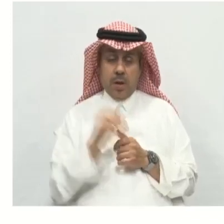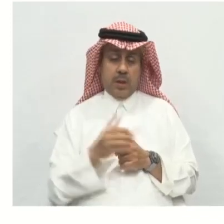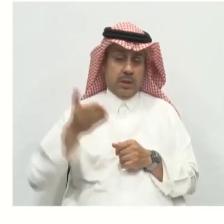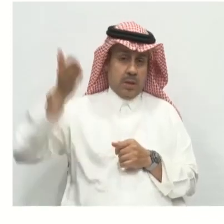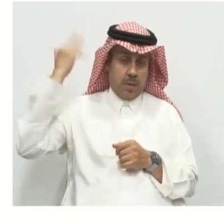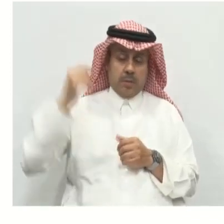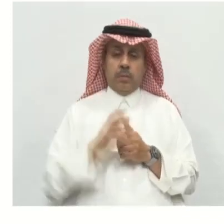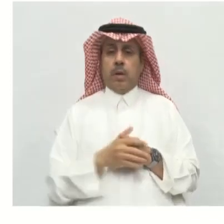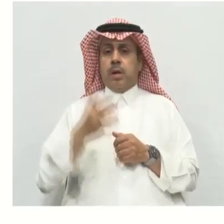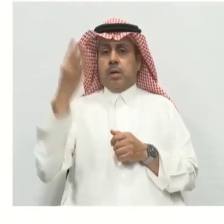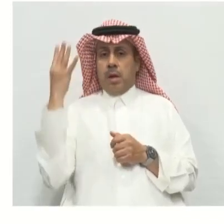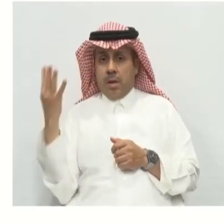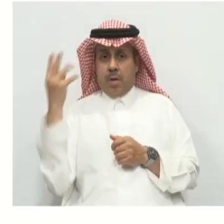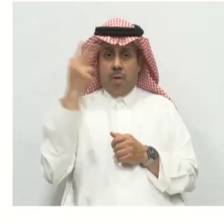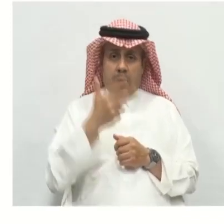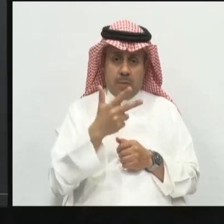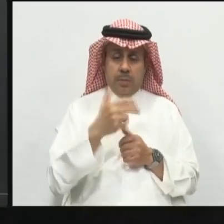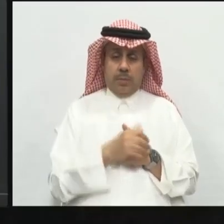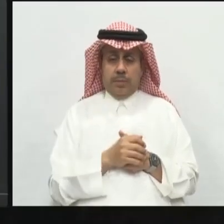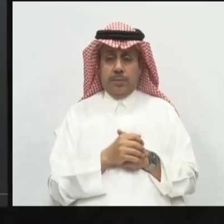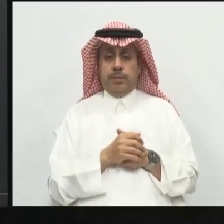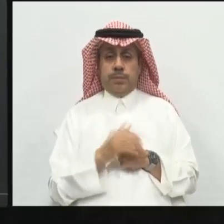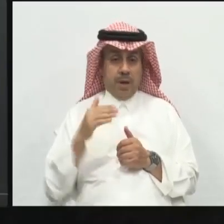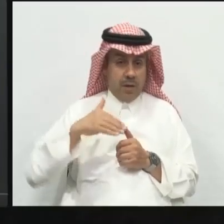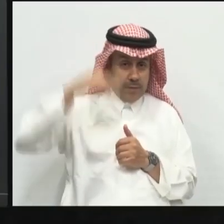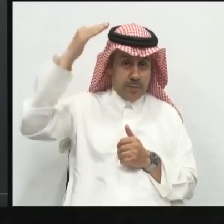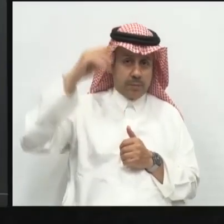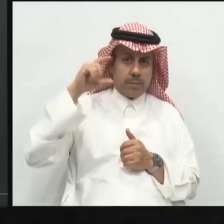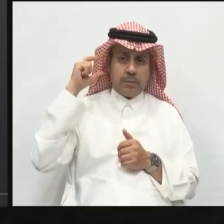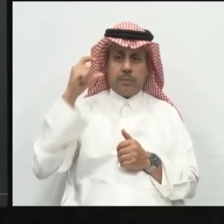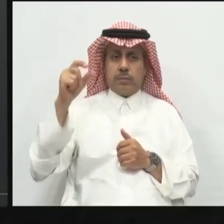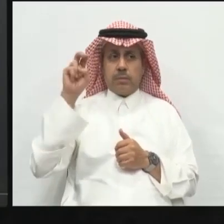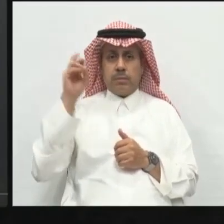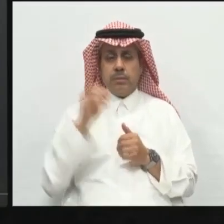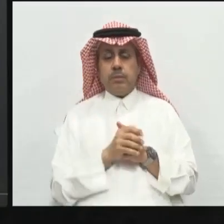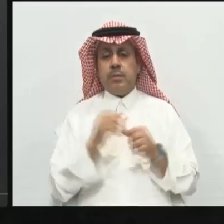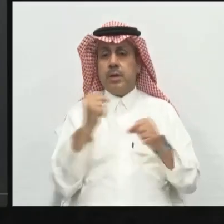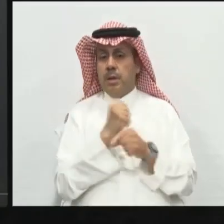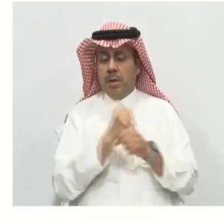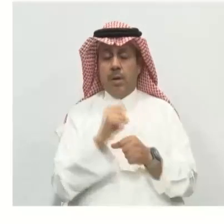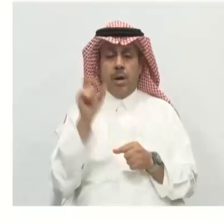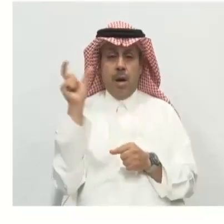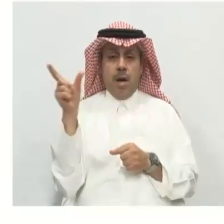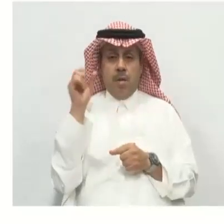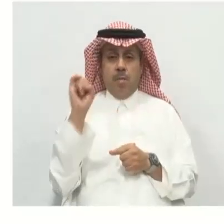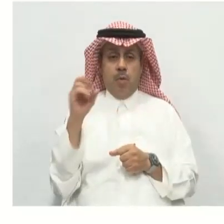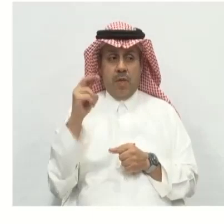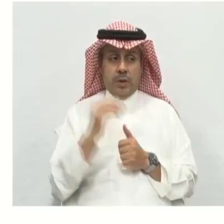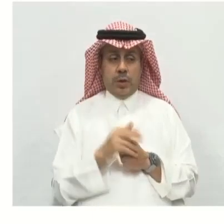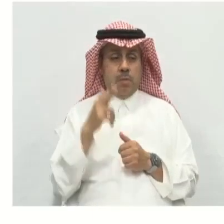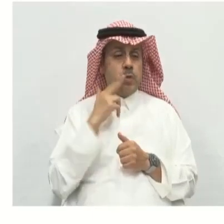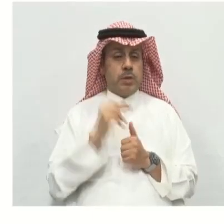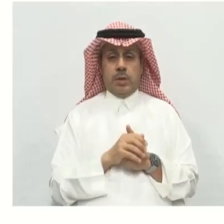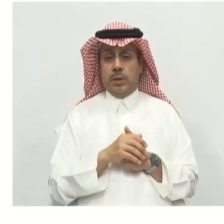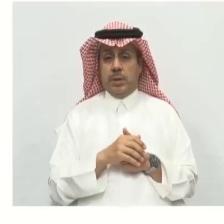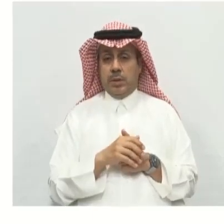كانت 84 فهنا رفعنا الدقه يمكن ال استخدام النموذج المحسن لاعاده النظر في مثال الاختبار اللي تم